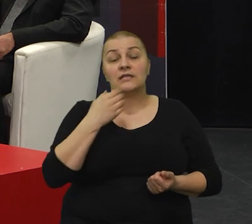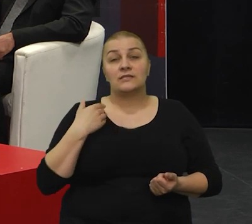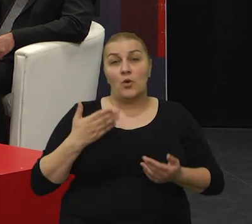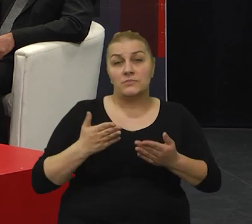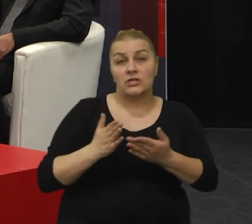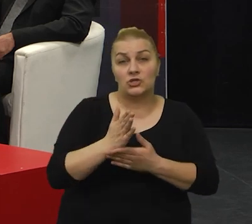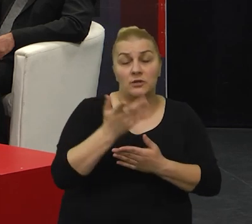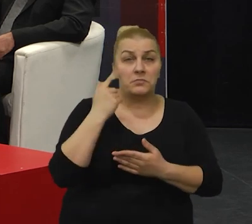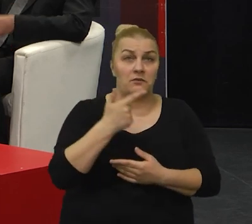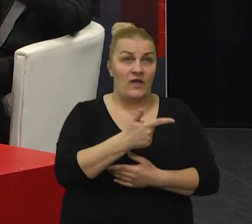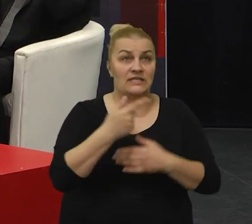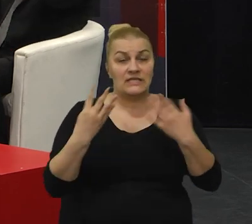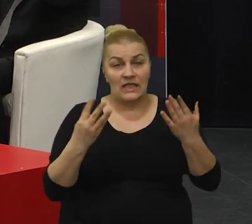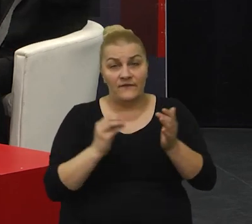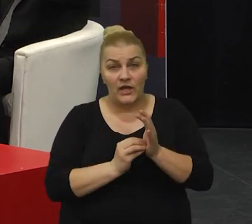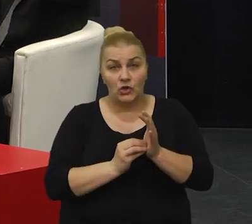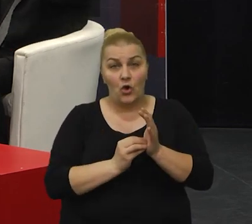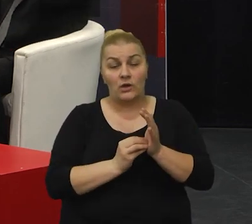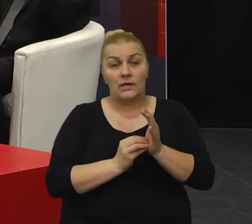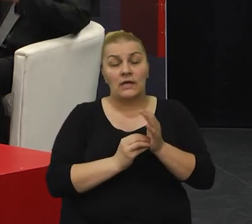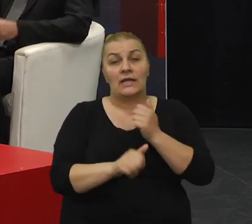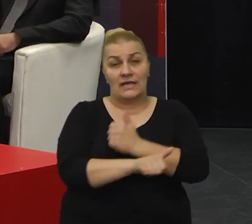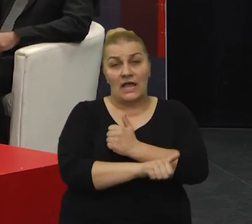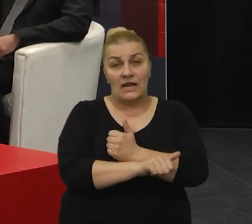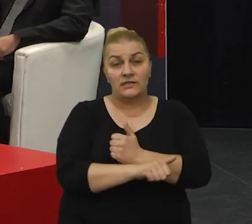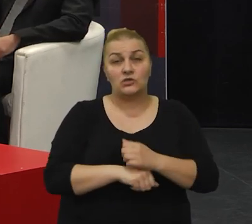Prvi dan kad smo išli, to znači